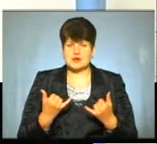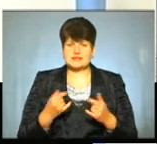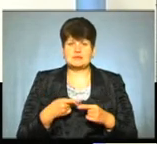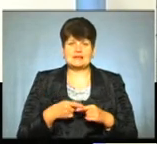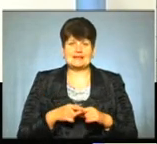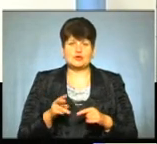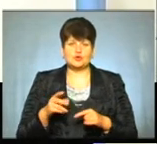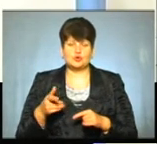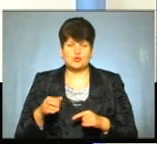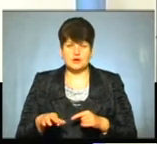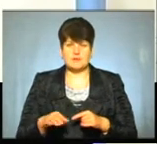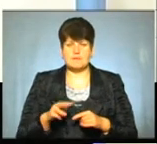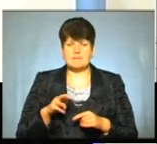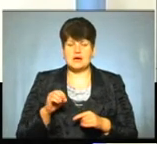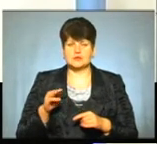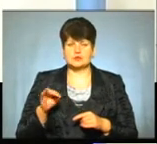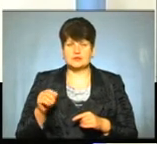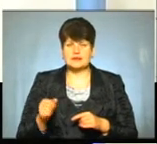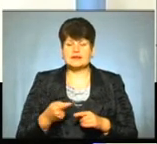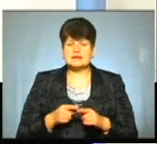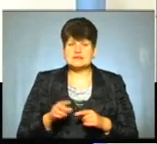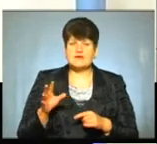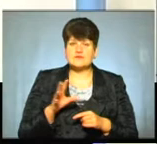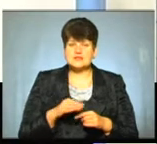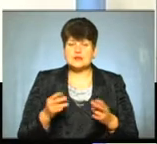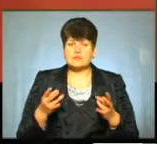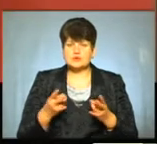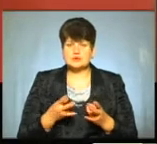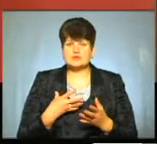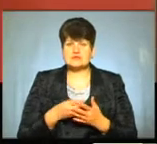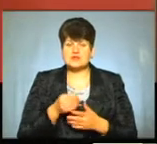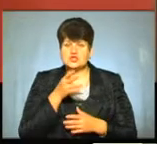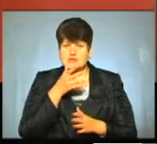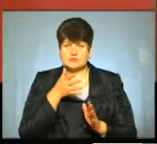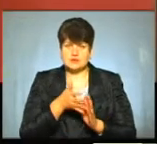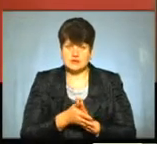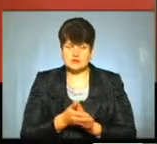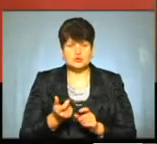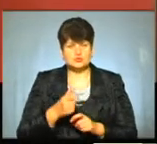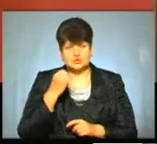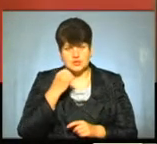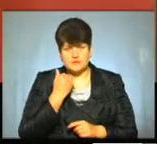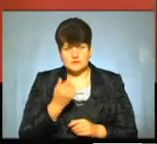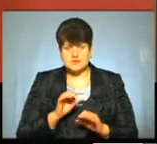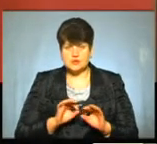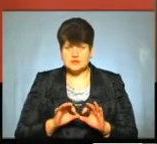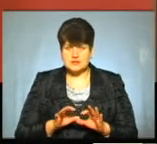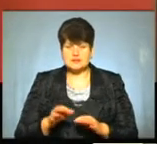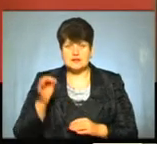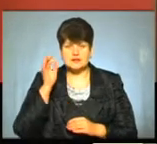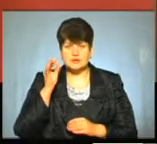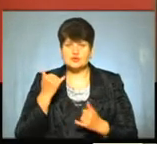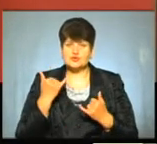сучасними технологіями, методиками. А на це все потрібно власний час затратити. Дуже дякую вам за